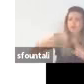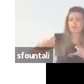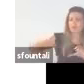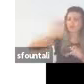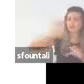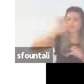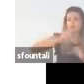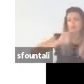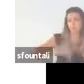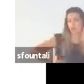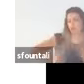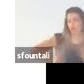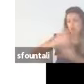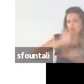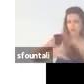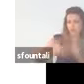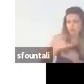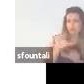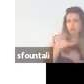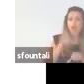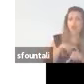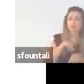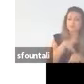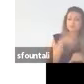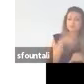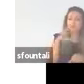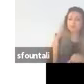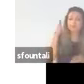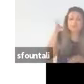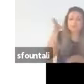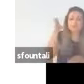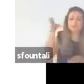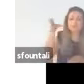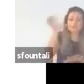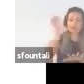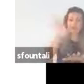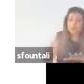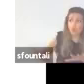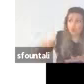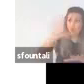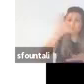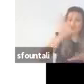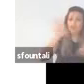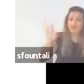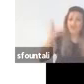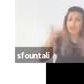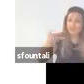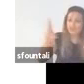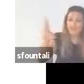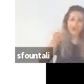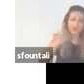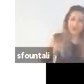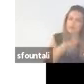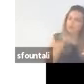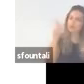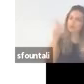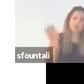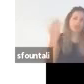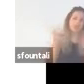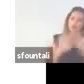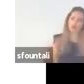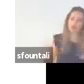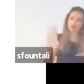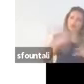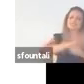δεν έχει πραγματική ελευθερία για τις γυναίκες από τον βιασμό και τη σεξουαλική βία. Οι σκανδιναβικές χώρες είναι